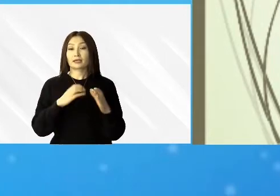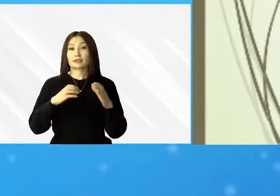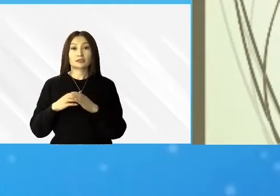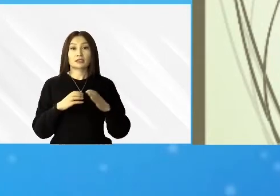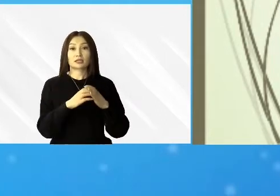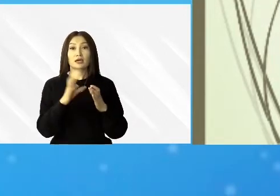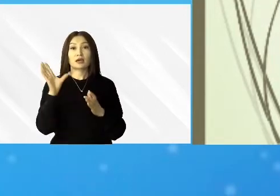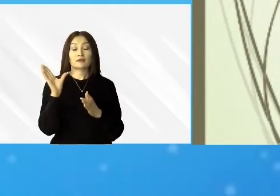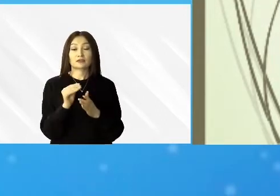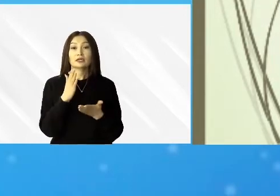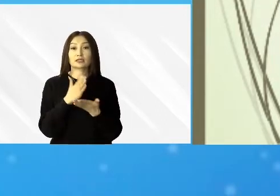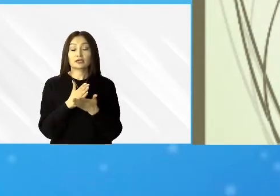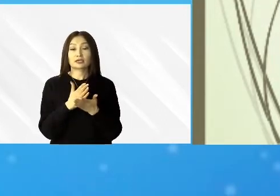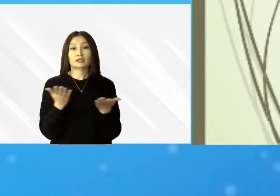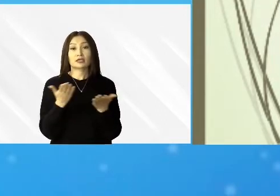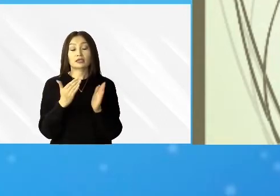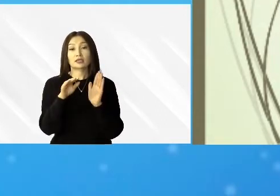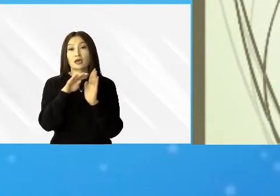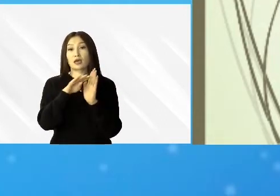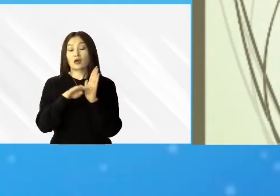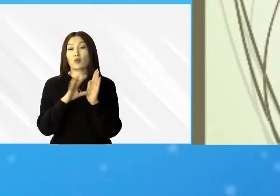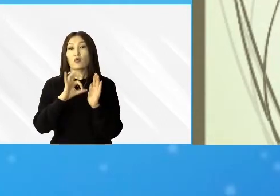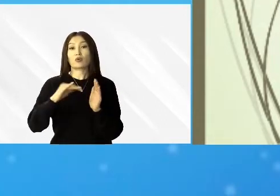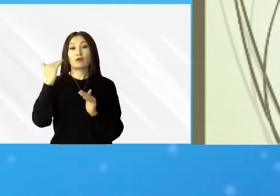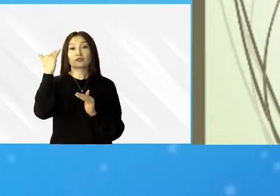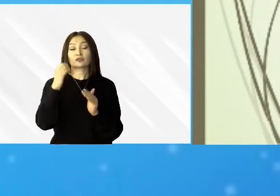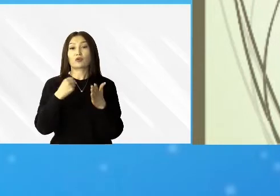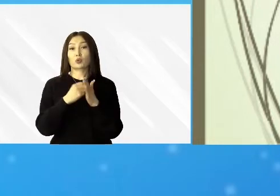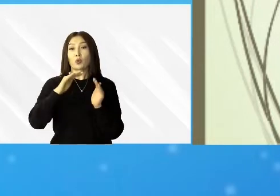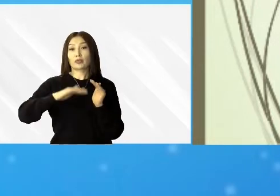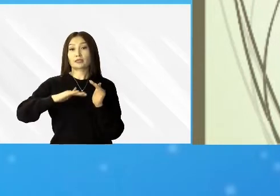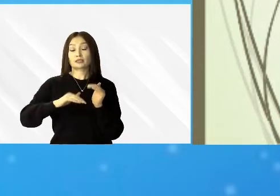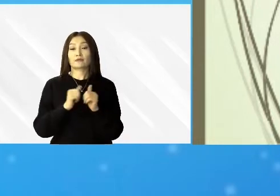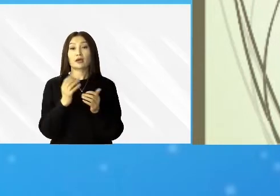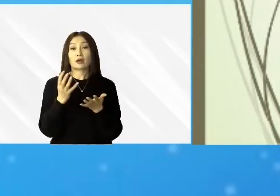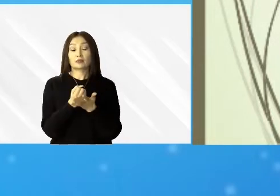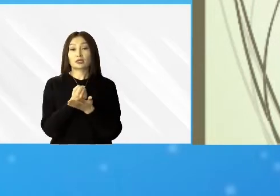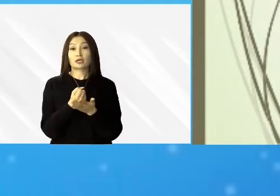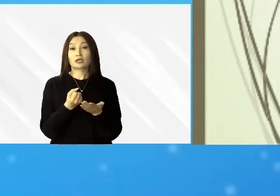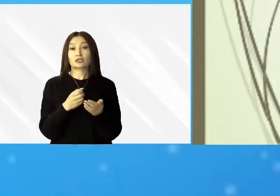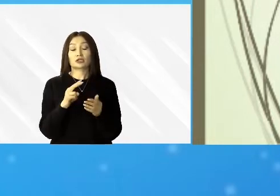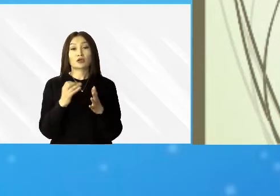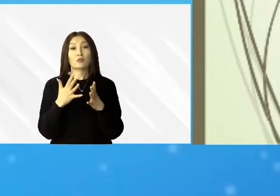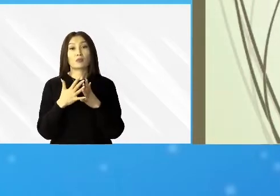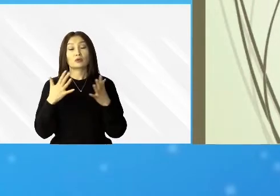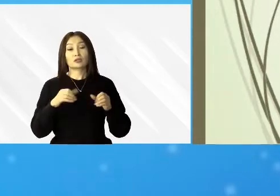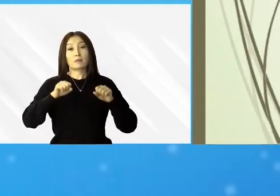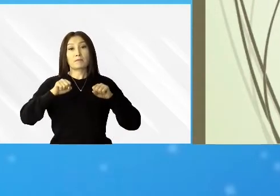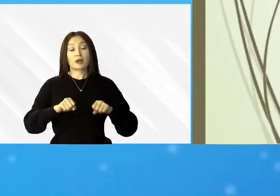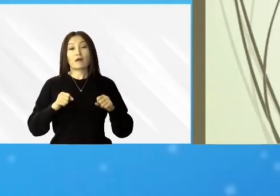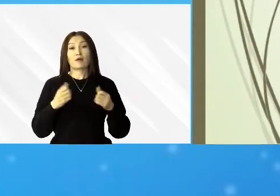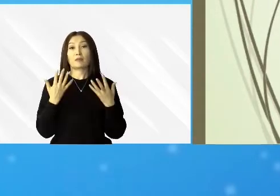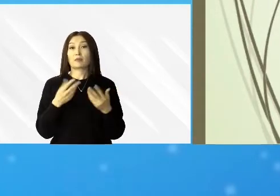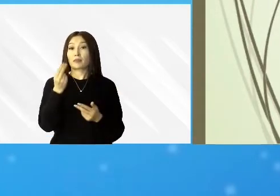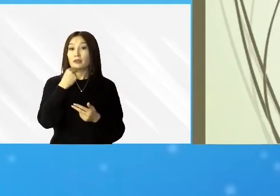у всех особей есть определенный ранг – от высшего до низшего, определяющий, например, преимущественное право